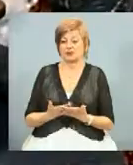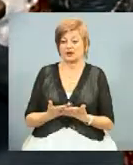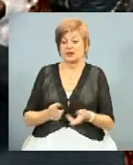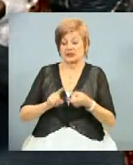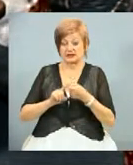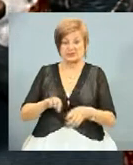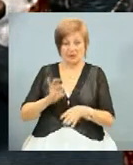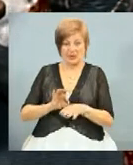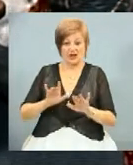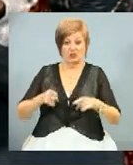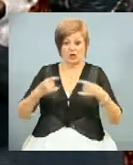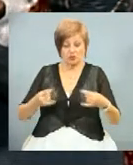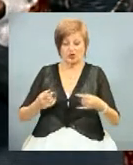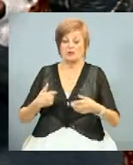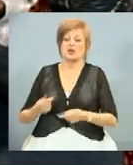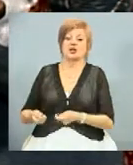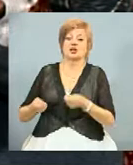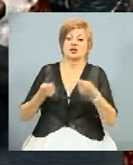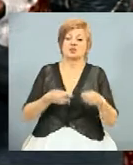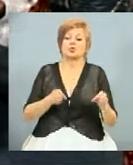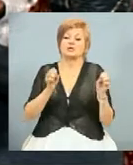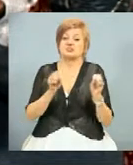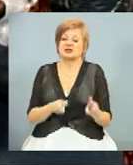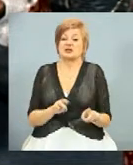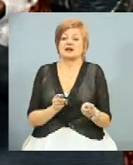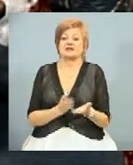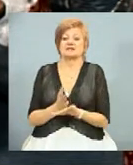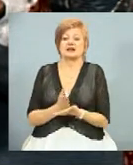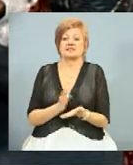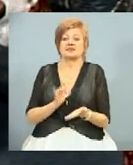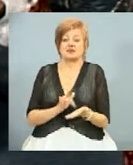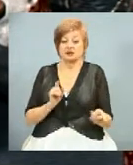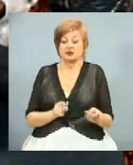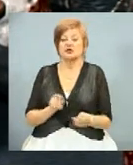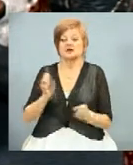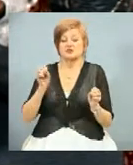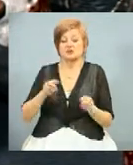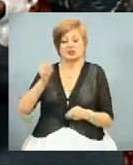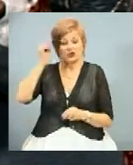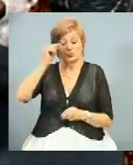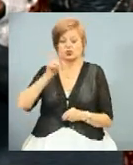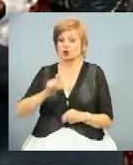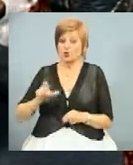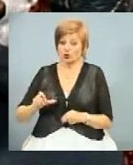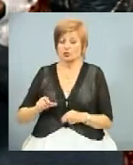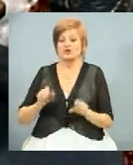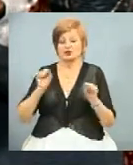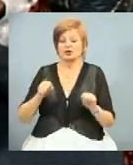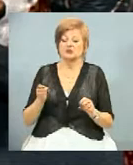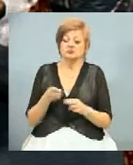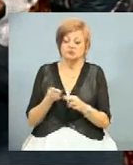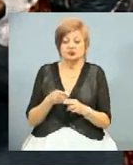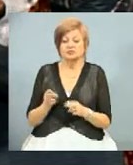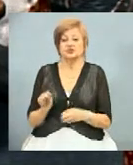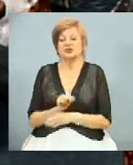комп'ютер вірусом, ми несемо його в спеціальний сервісний центр. І там ці спеціально навчені люди, вони знають, як там переробити програму,